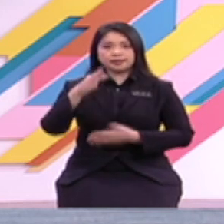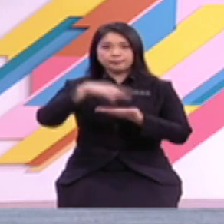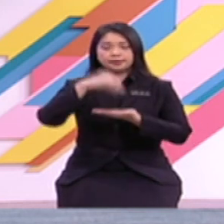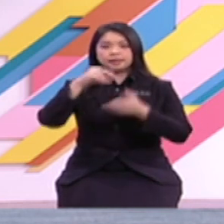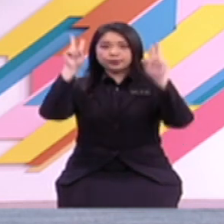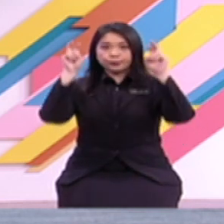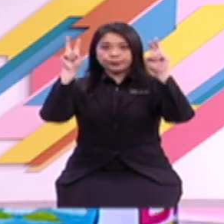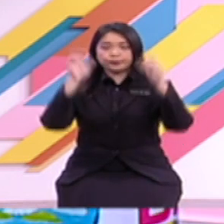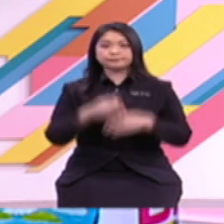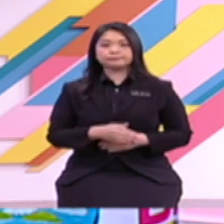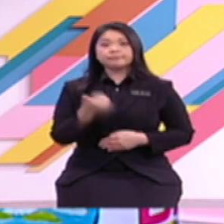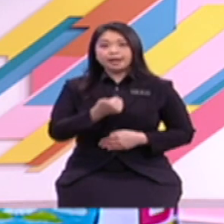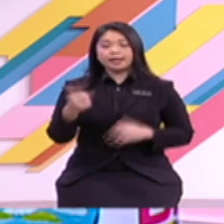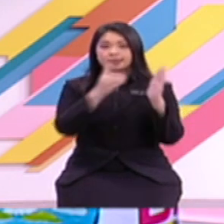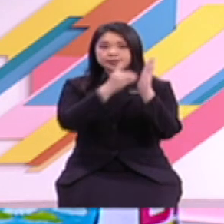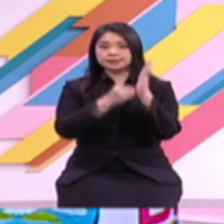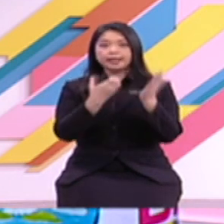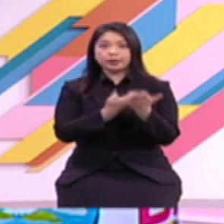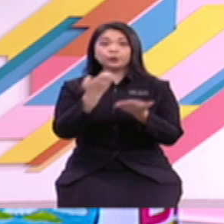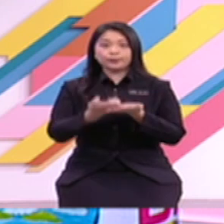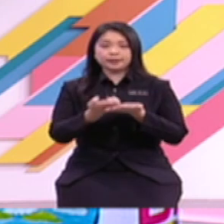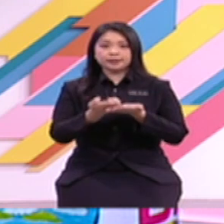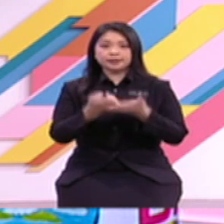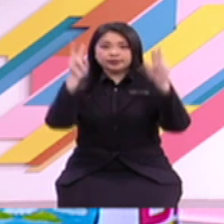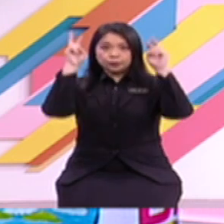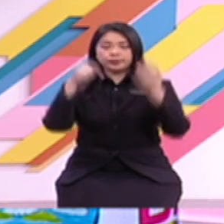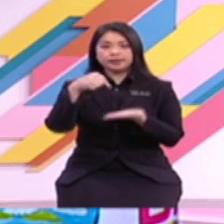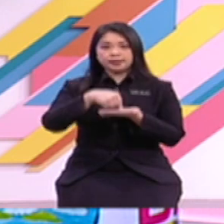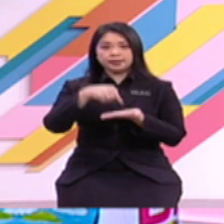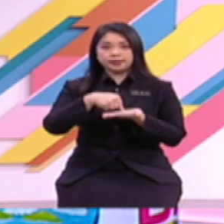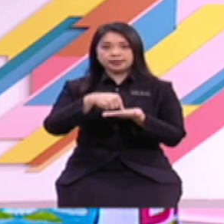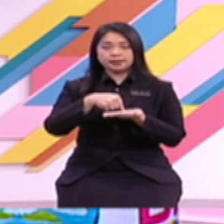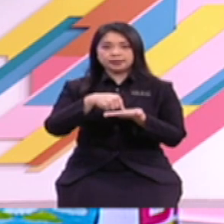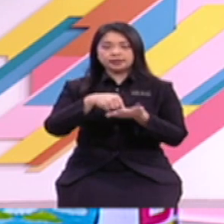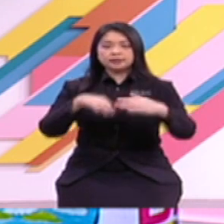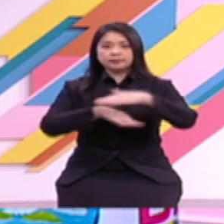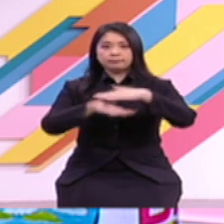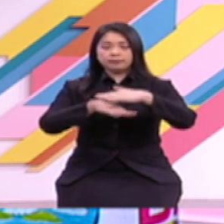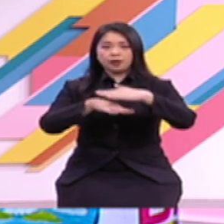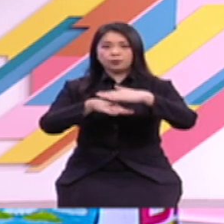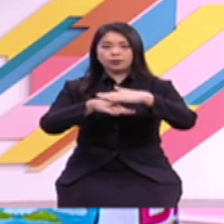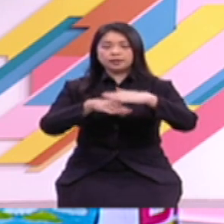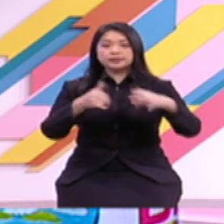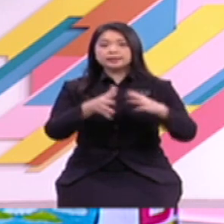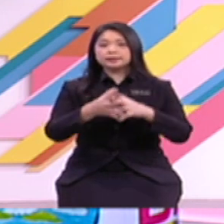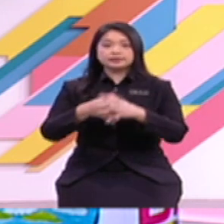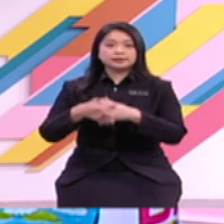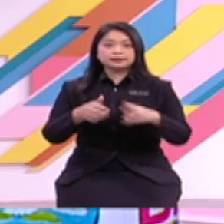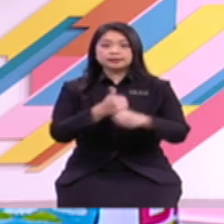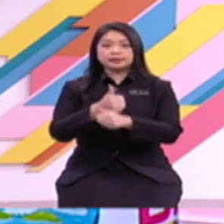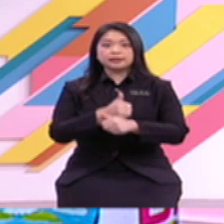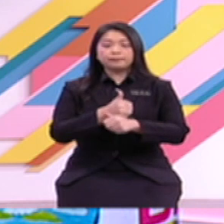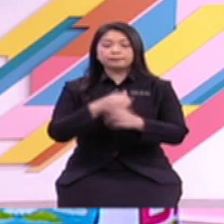topik alat Dasa ekonomi waki topi ini di bawah cendet pembelajaran5